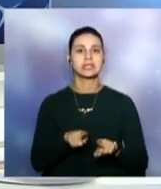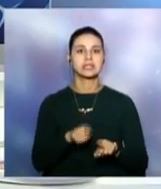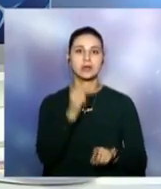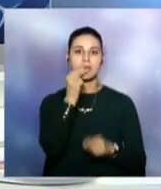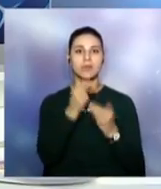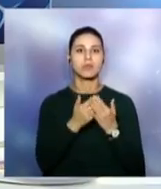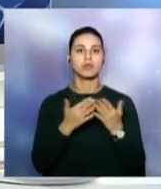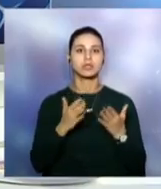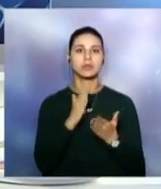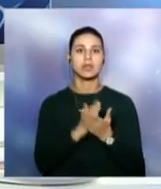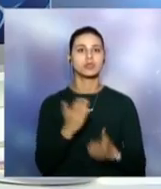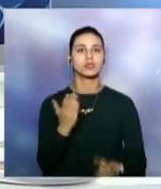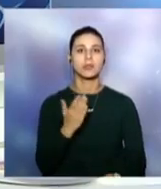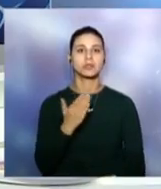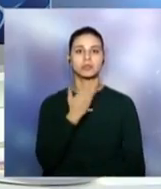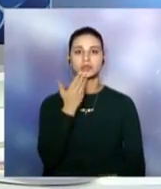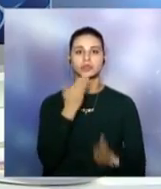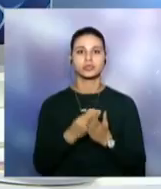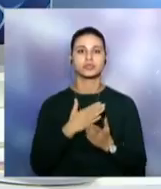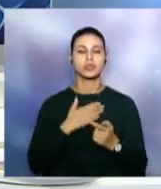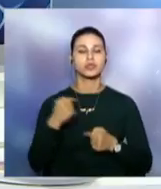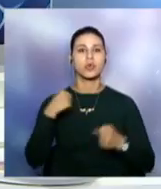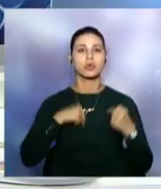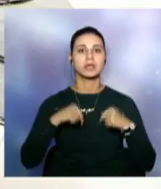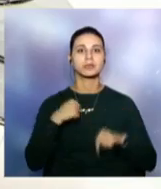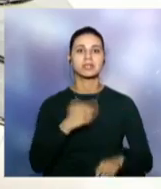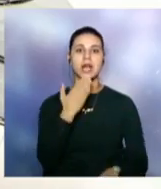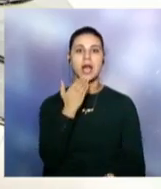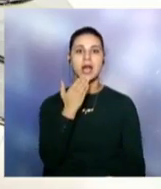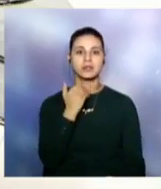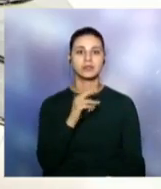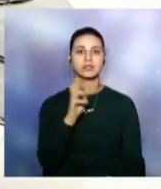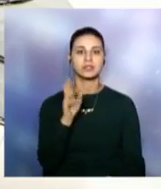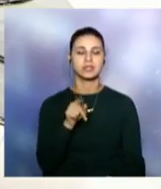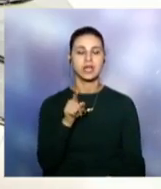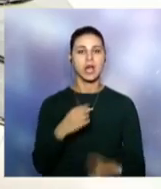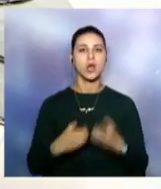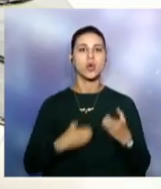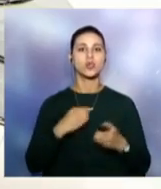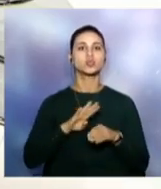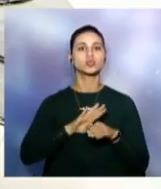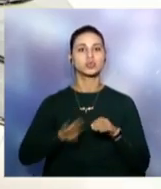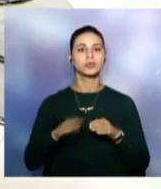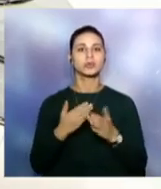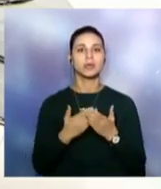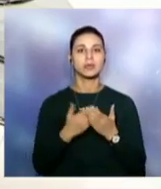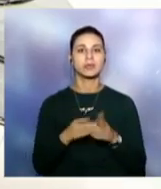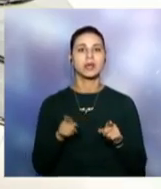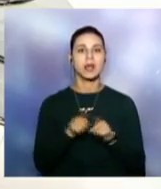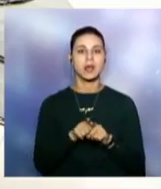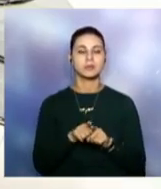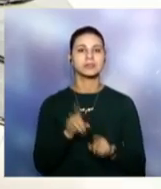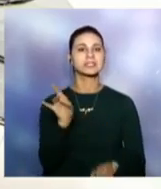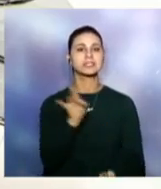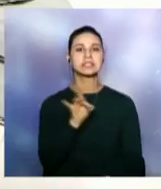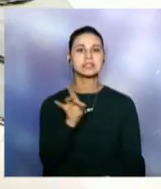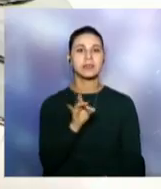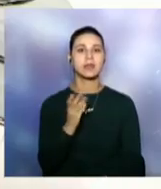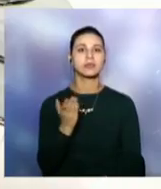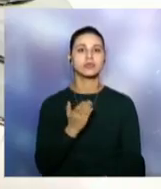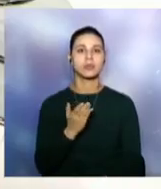პროდუქტები წარმოიქმნება, რომელიც არ არის ჩვენი ორგანიზმისათვის ადვილი და მით უმეტეს უსაფრთხოს შესათვისებელი, მათ შორის ეგრეთ წოდებული ტრანსცხიმები,